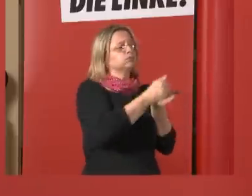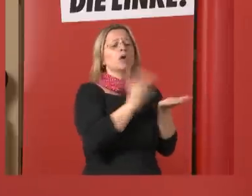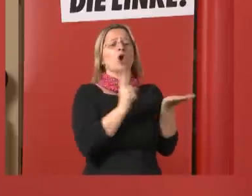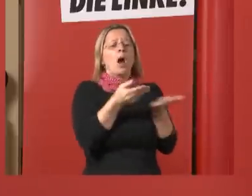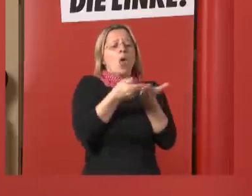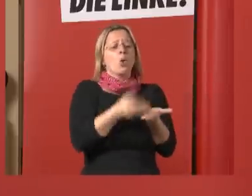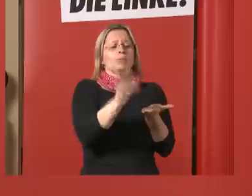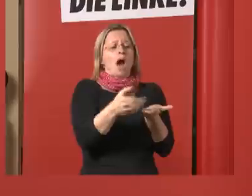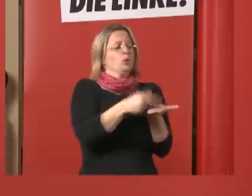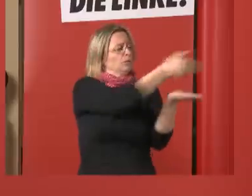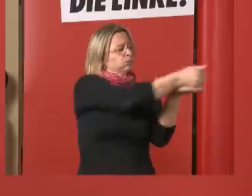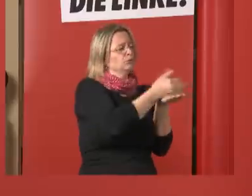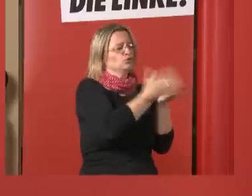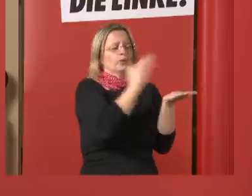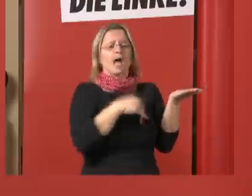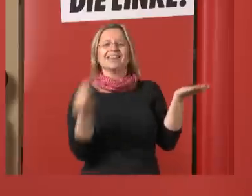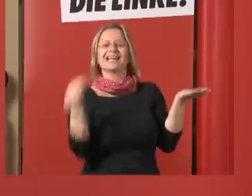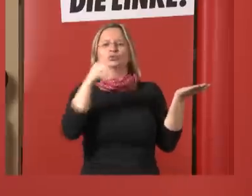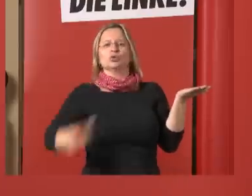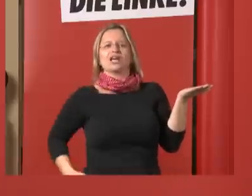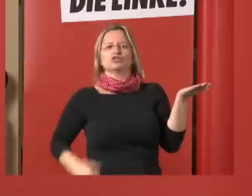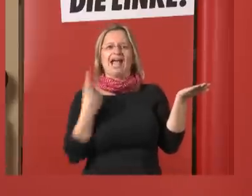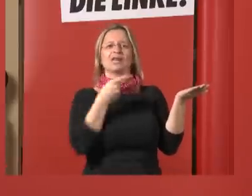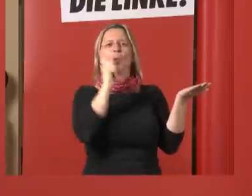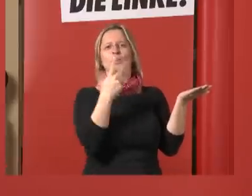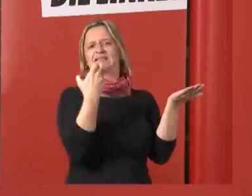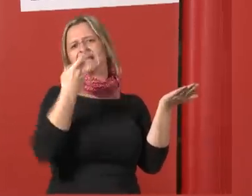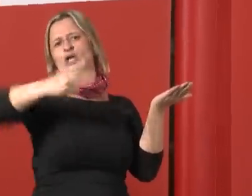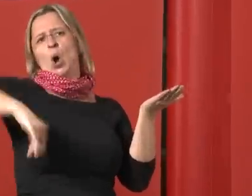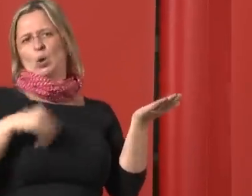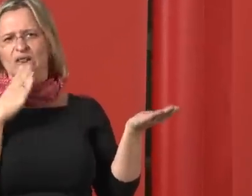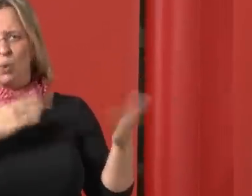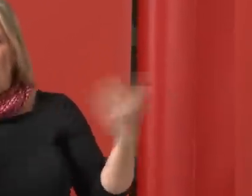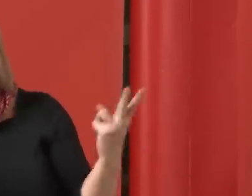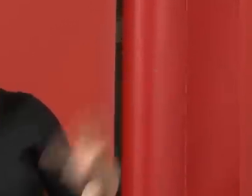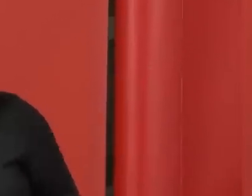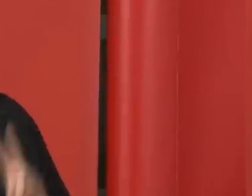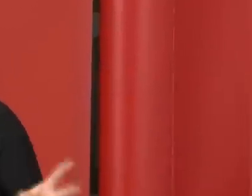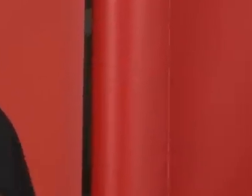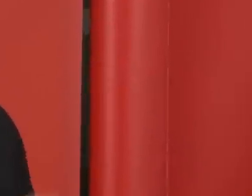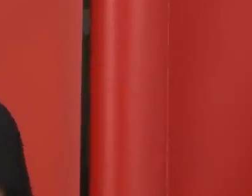130 Euro Lohn zu kriegen, weil sie ja genug andere Einkünfte haben, dann haben wir gleiche Rechte für alle.